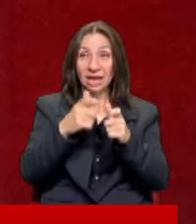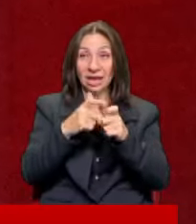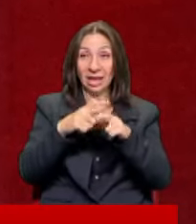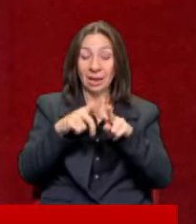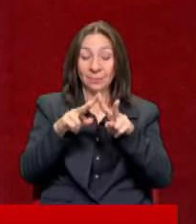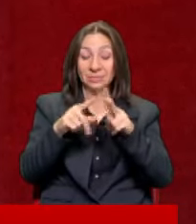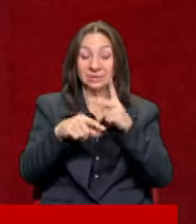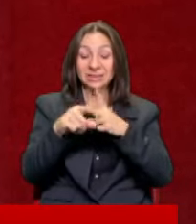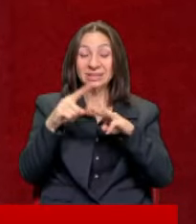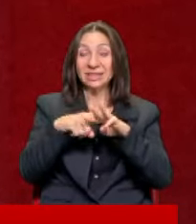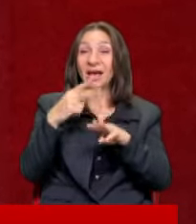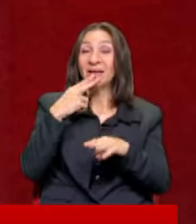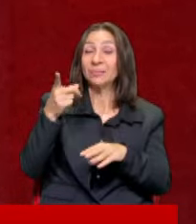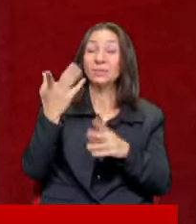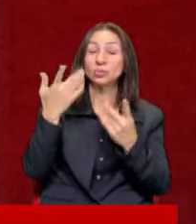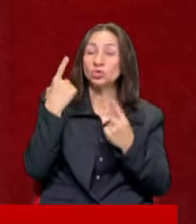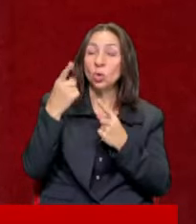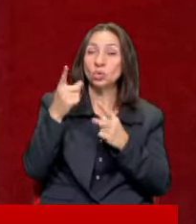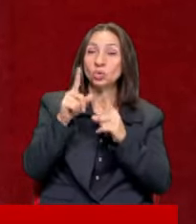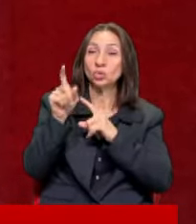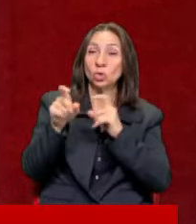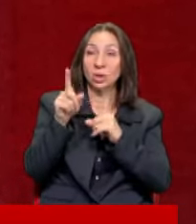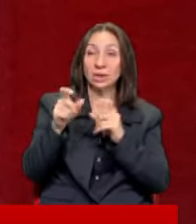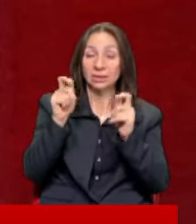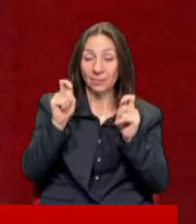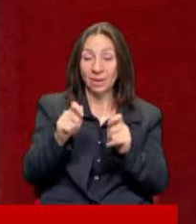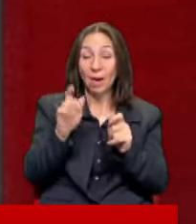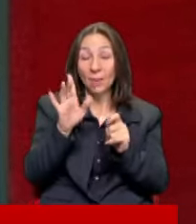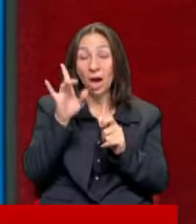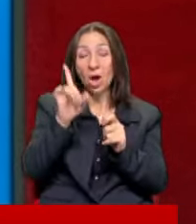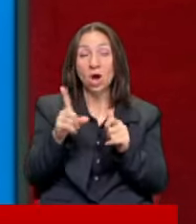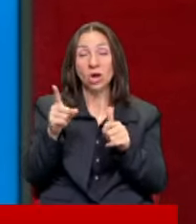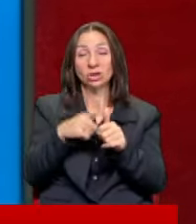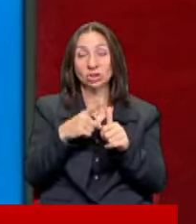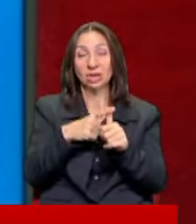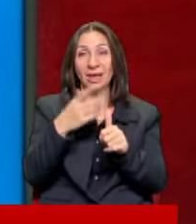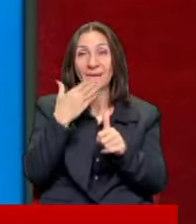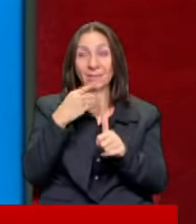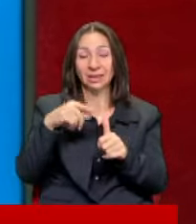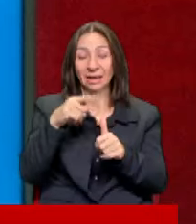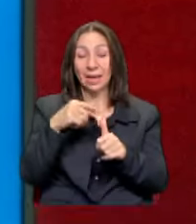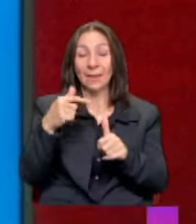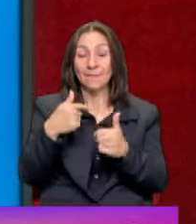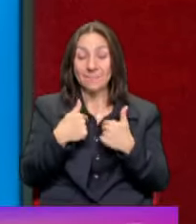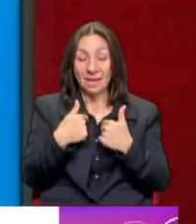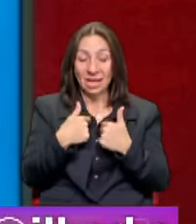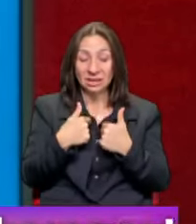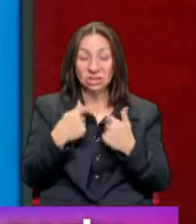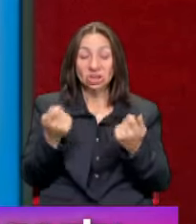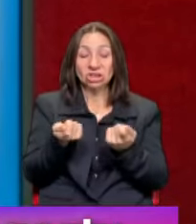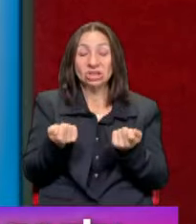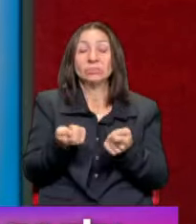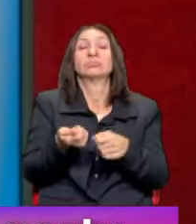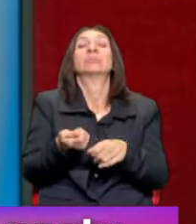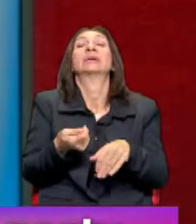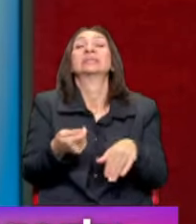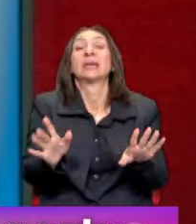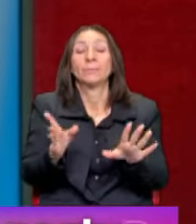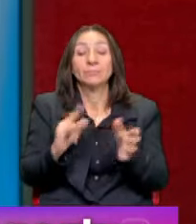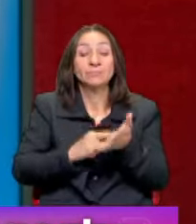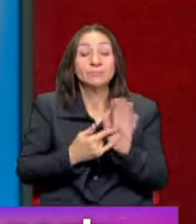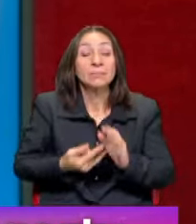taşçıer Acaba ne düşünüyor o sorulara da geçiş yapalım Fakat önce emekliler ben çalışmasam